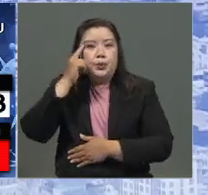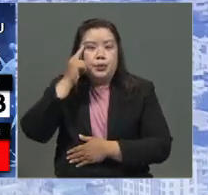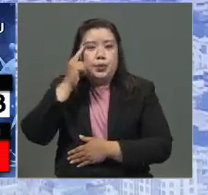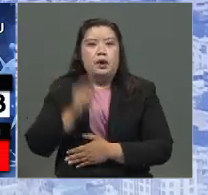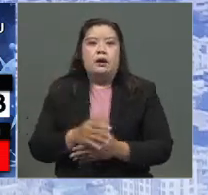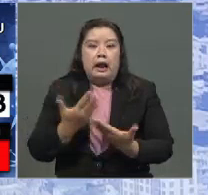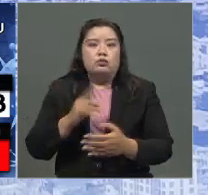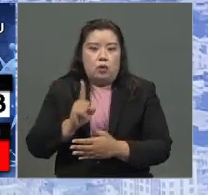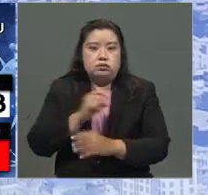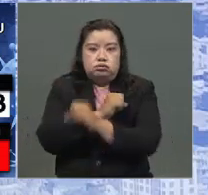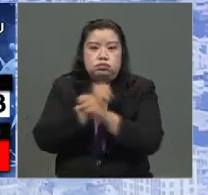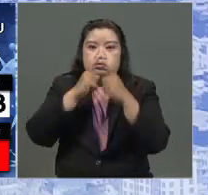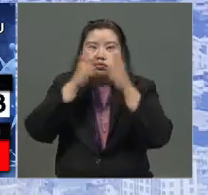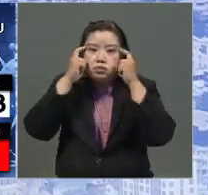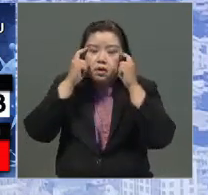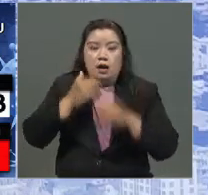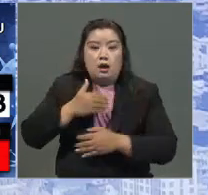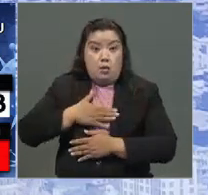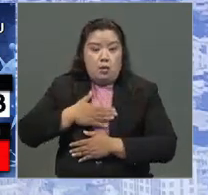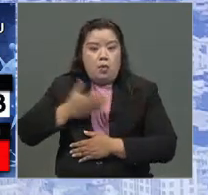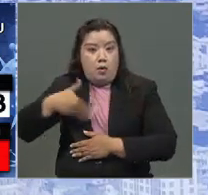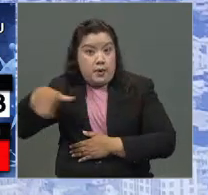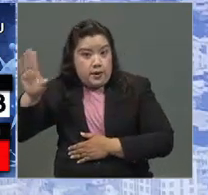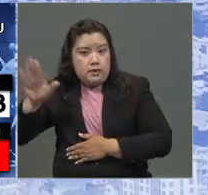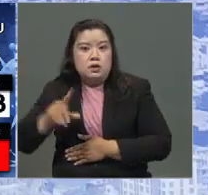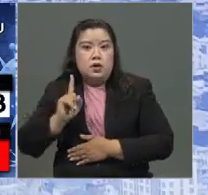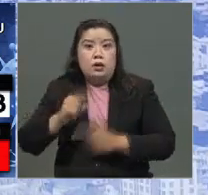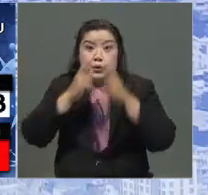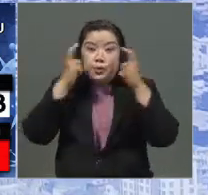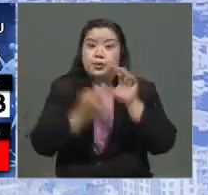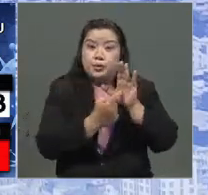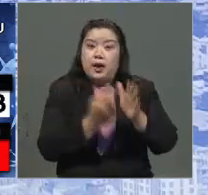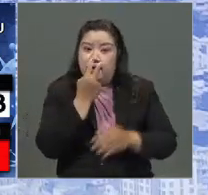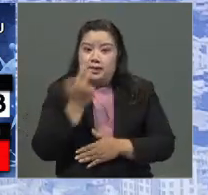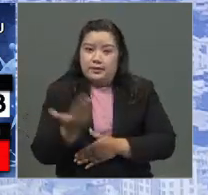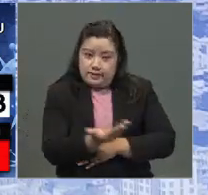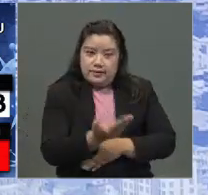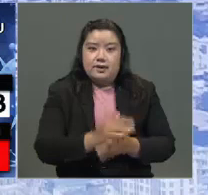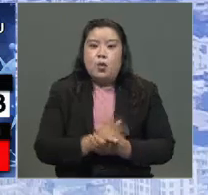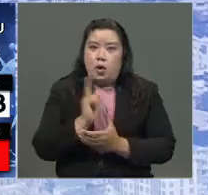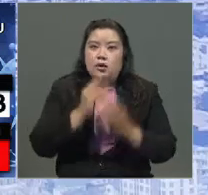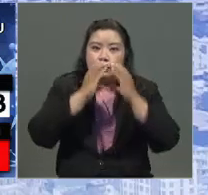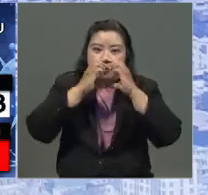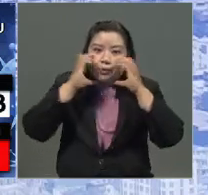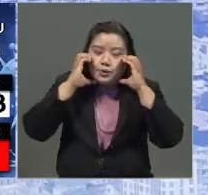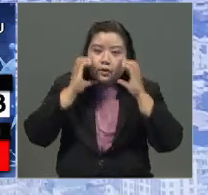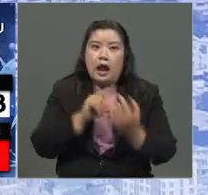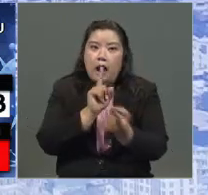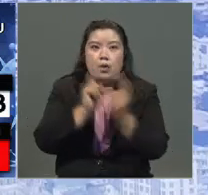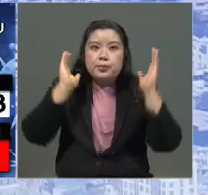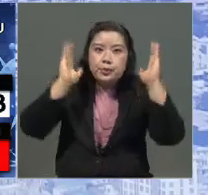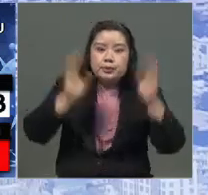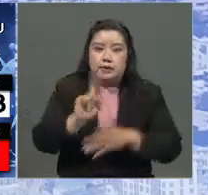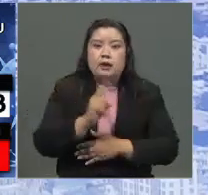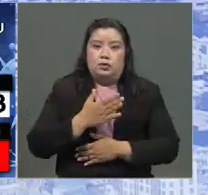ส่แมสกันตรงนี้นะครับวันนี้ต้องขอลาไปด้วยกันใส่แมสให้ท่านผู้ชมได้เห็นภาพของการทำอย่างนี้เวลาเข้าสังคมทุกครั้งนะครับ